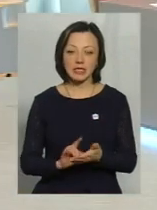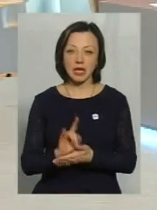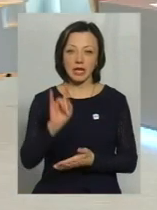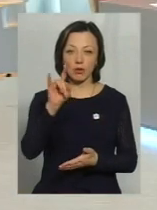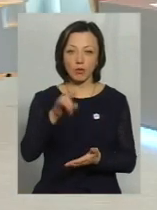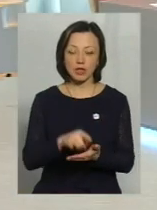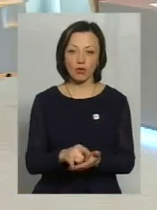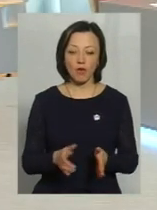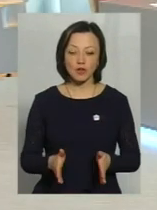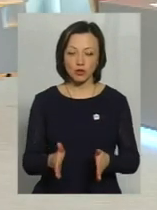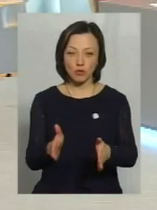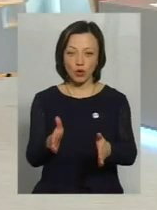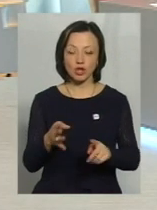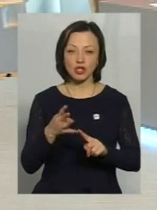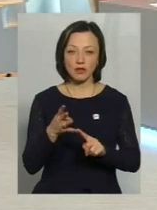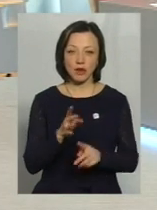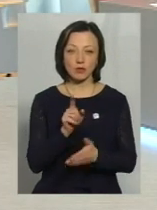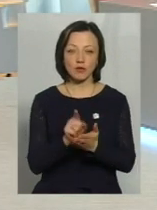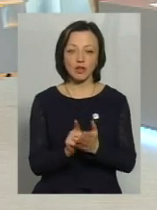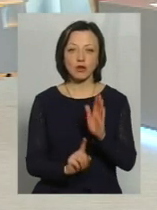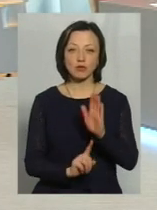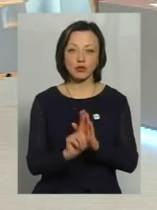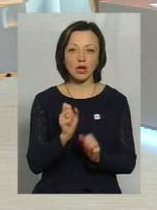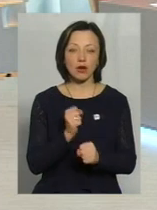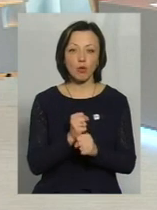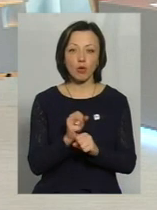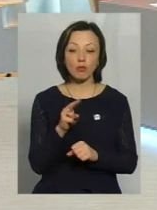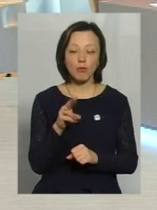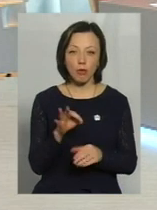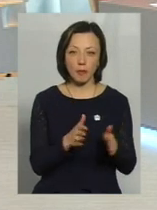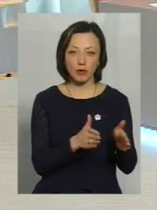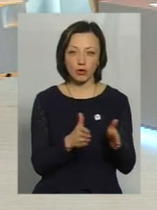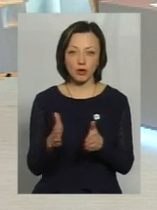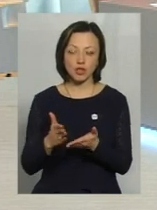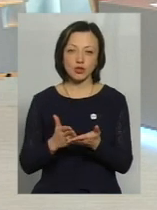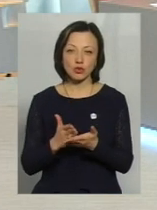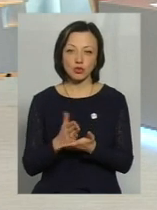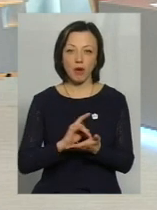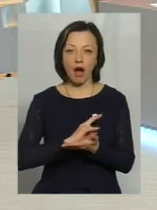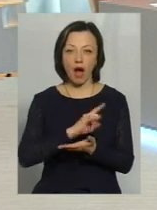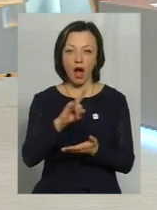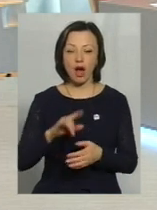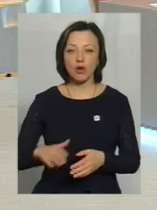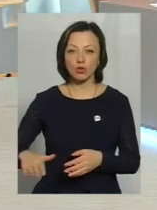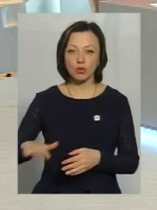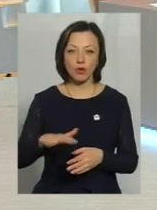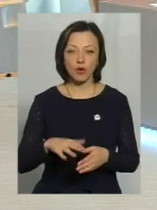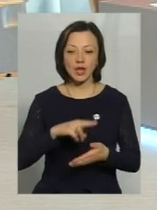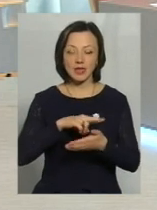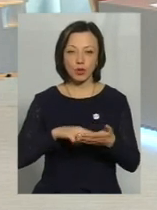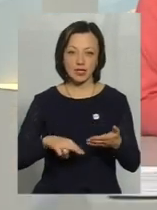смуги. І четверте, ми повинні розпочати роботу по підготовці служб аеродрому до